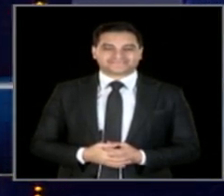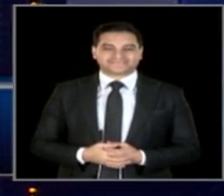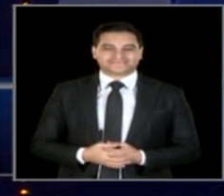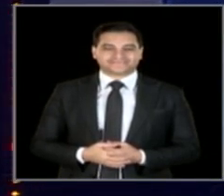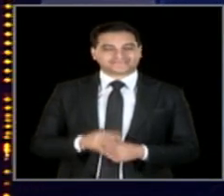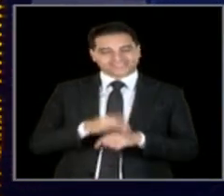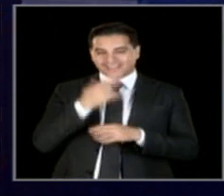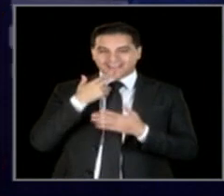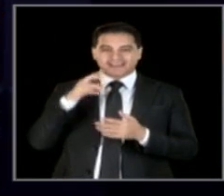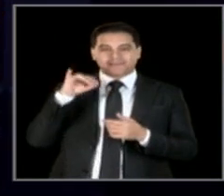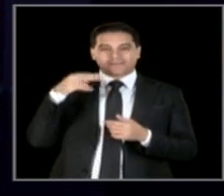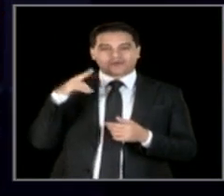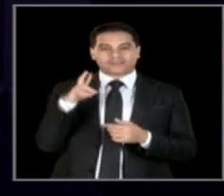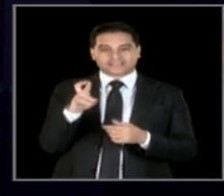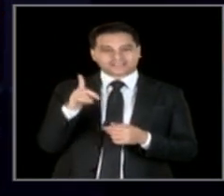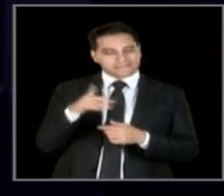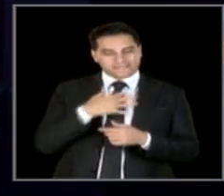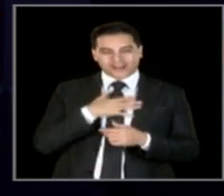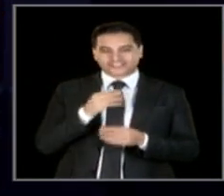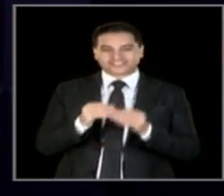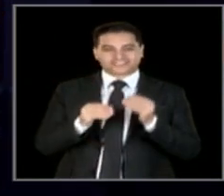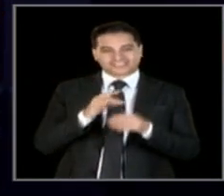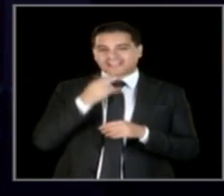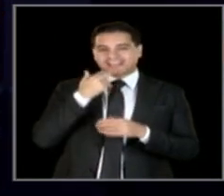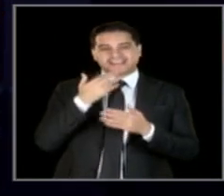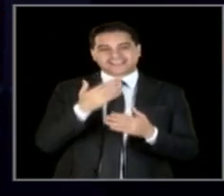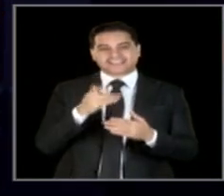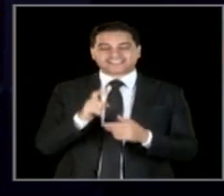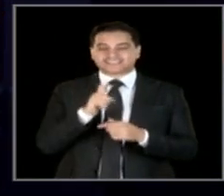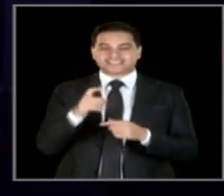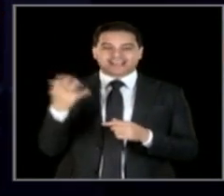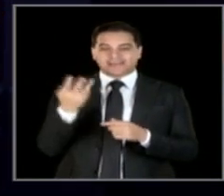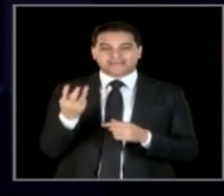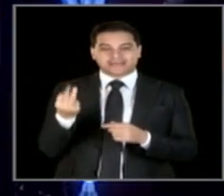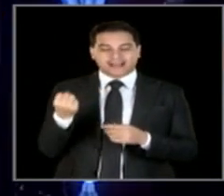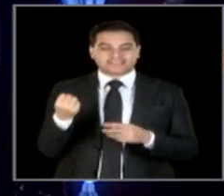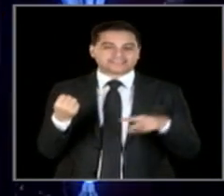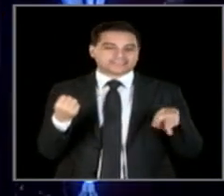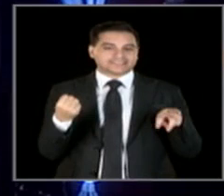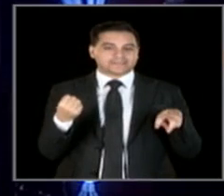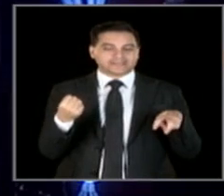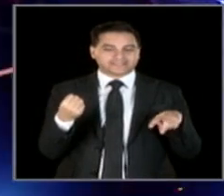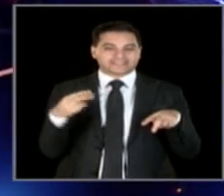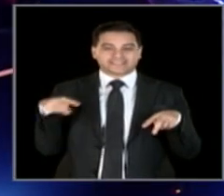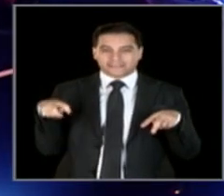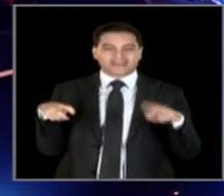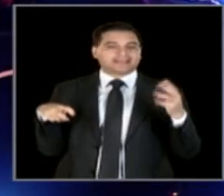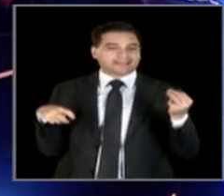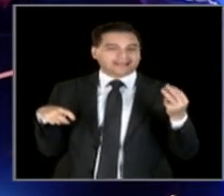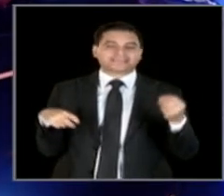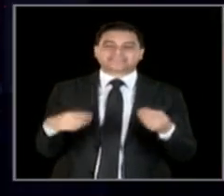هارد لك يا معتز، معلش معلش، هارد لك. نتيجة 30 كلية رمسيس،